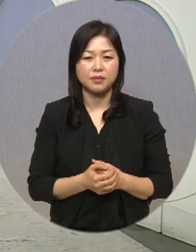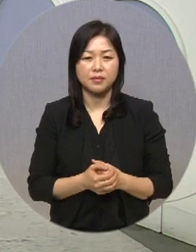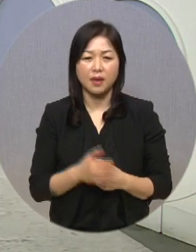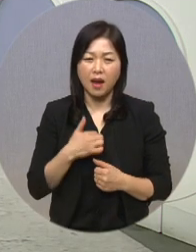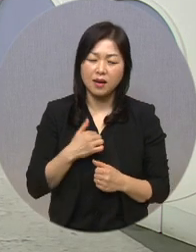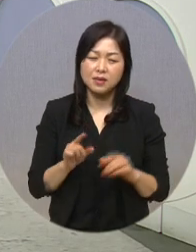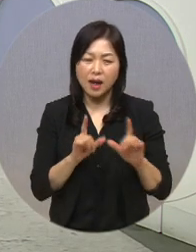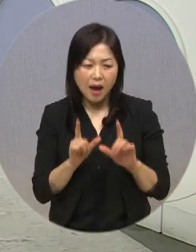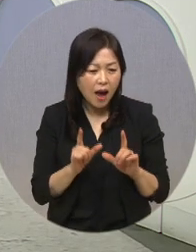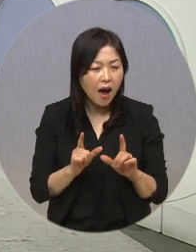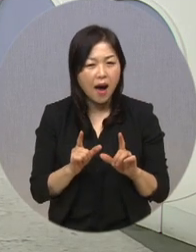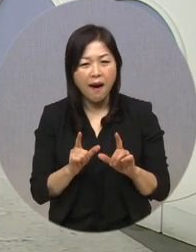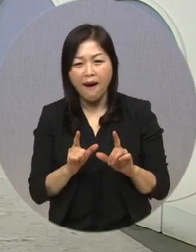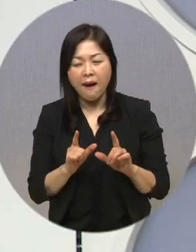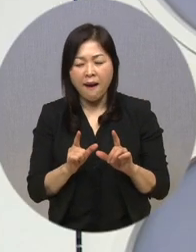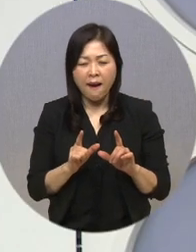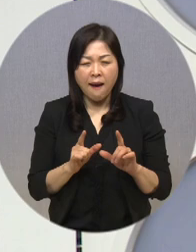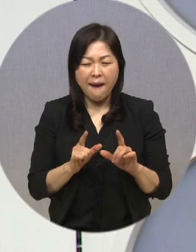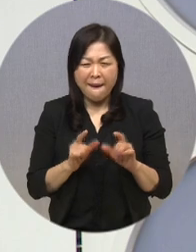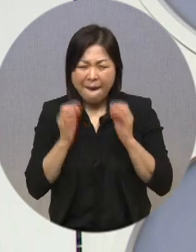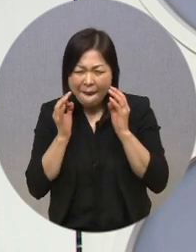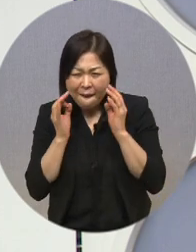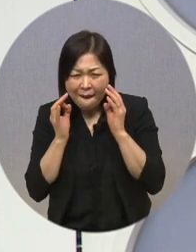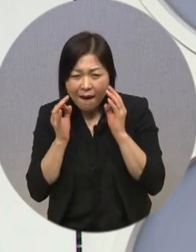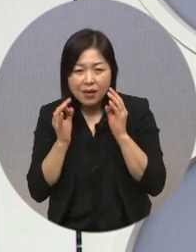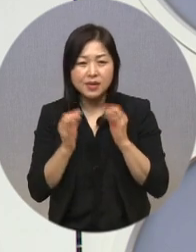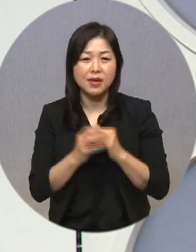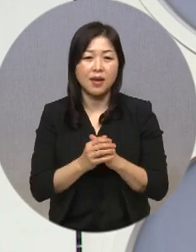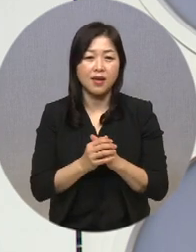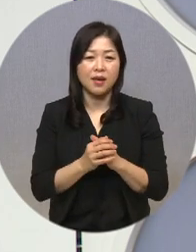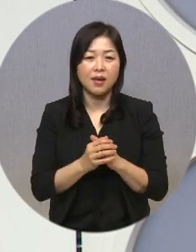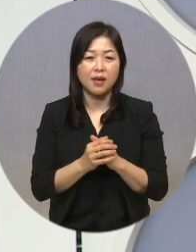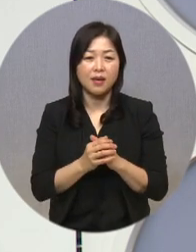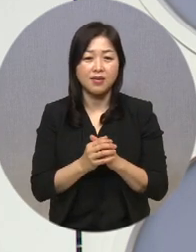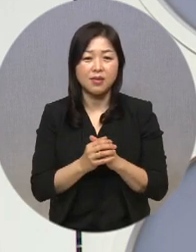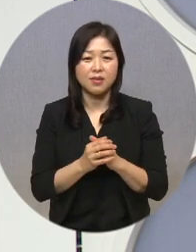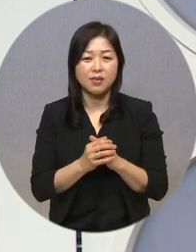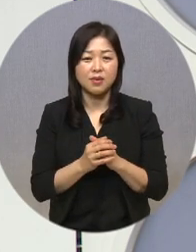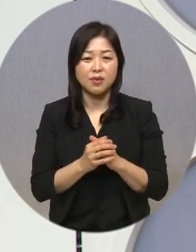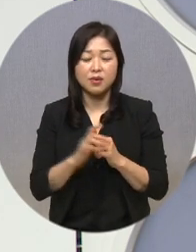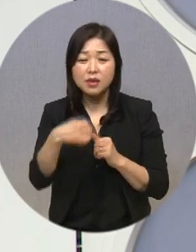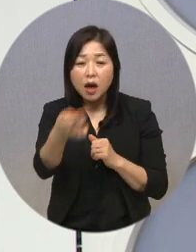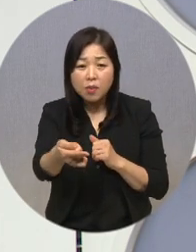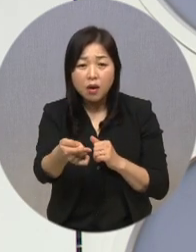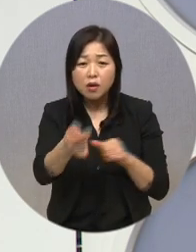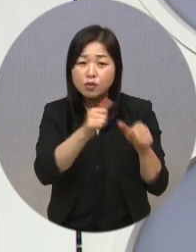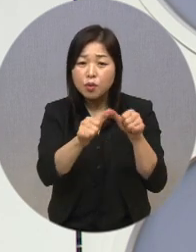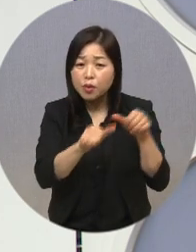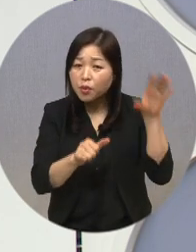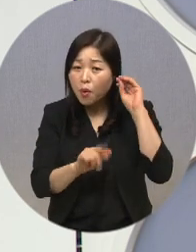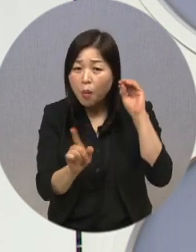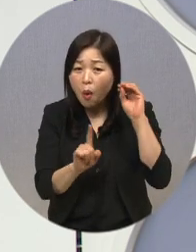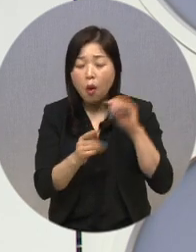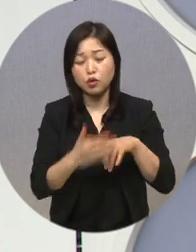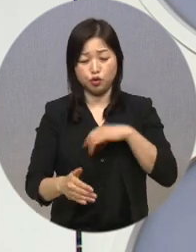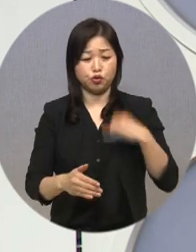어떻게 살아남았는데 이번에는 또 소문이 중국 사람들이 중국 놈들이